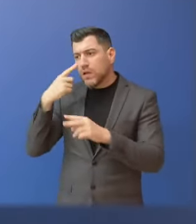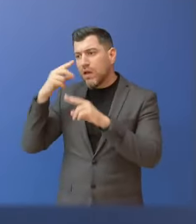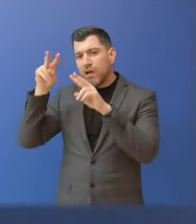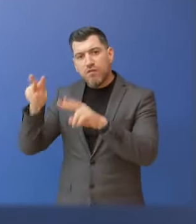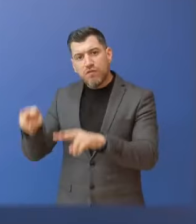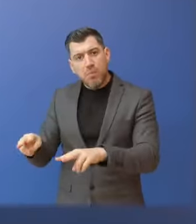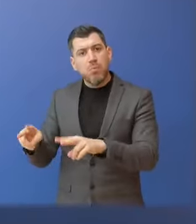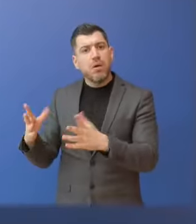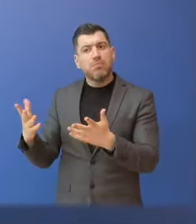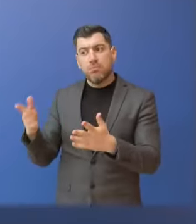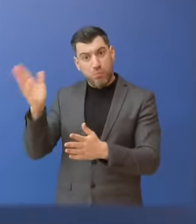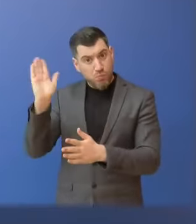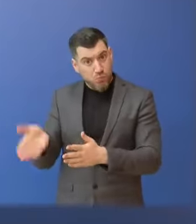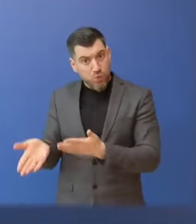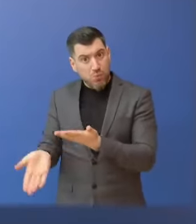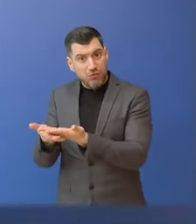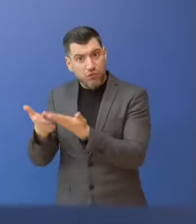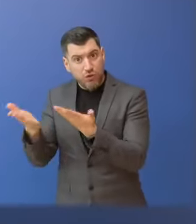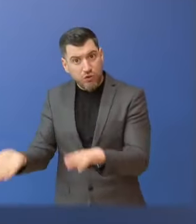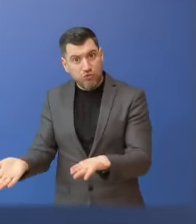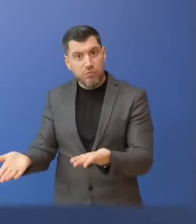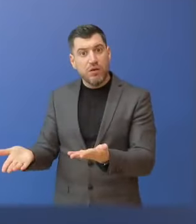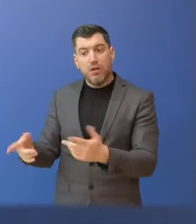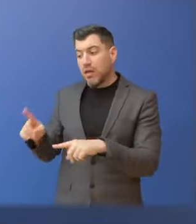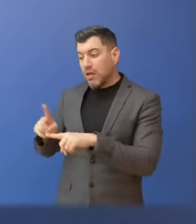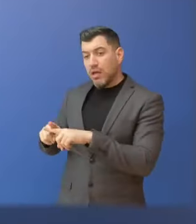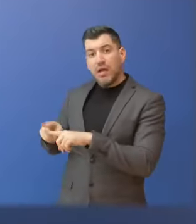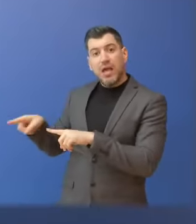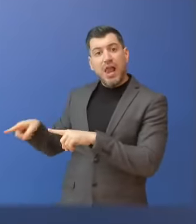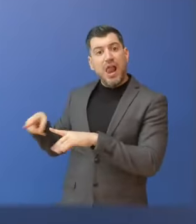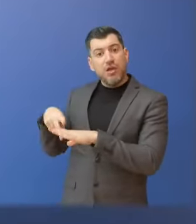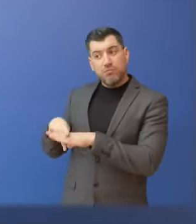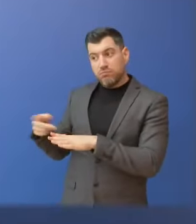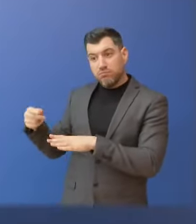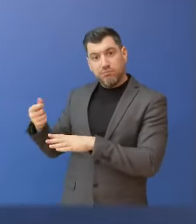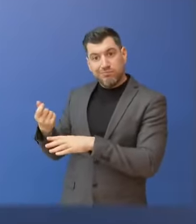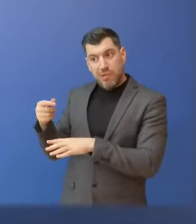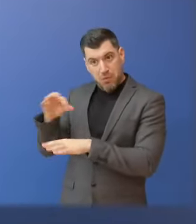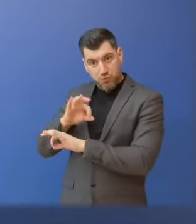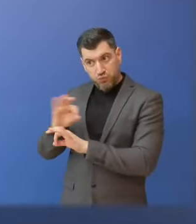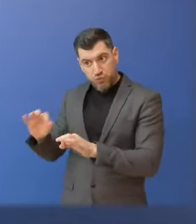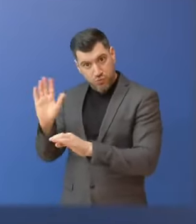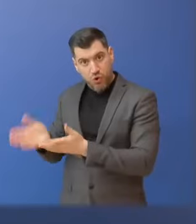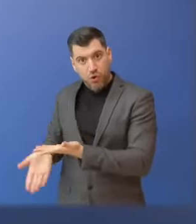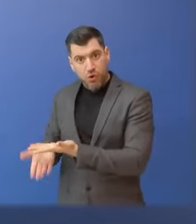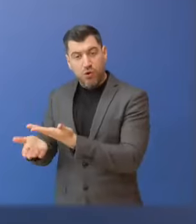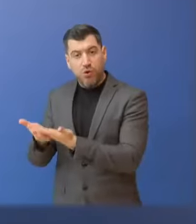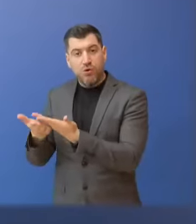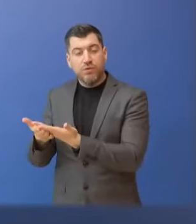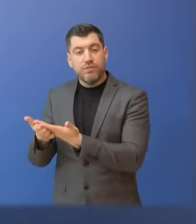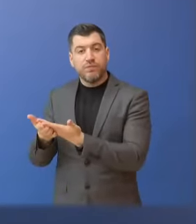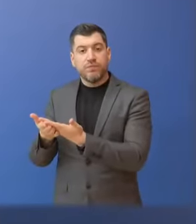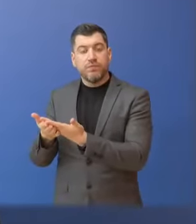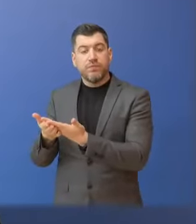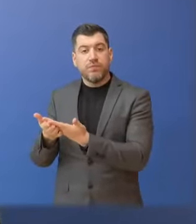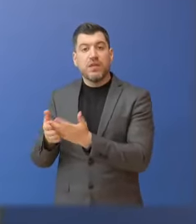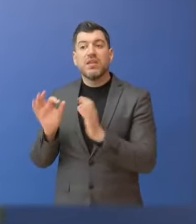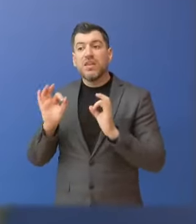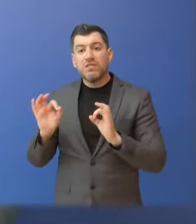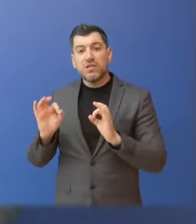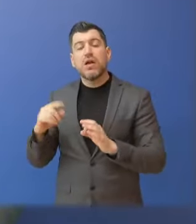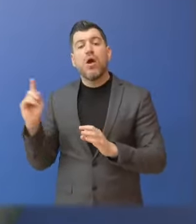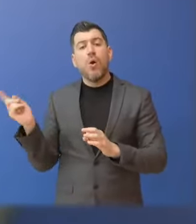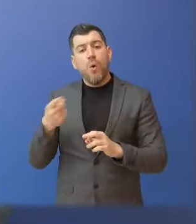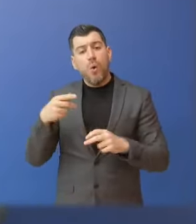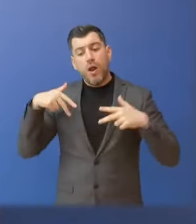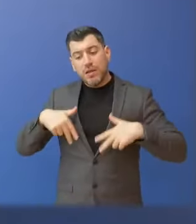ικανοποιήσουμε με βάση και τα δημοσιονομικά δεδομένα της χώρας με βάση και την προτεραιοποίηση που γίνεται από τα επιμέρους υπουργία τα αιτήματα